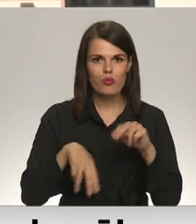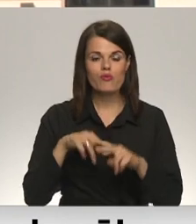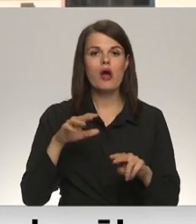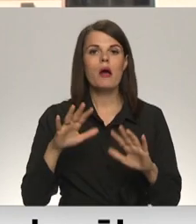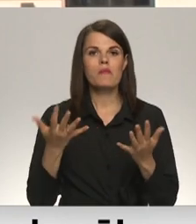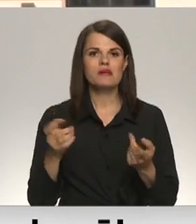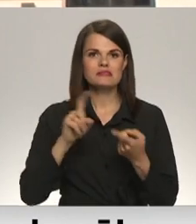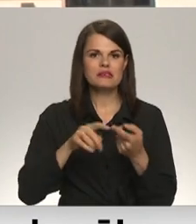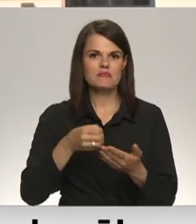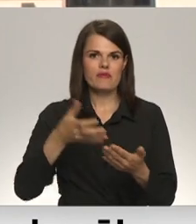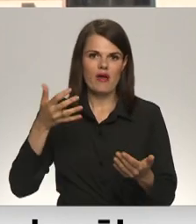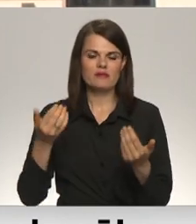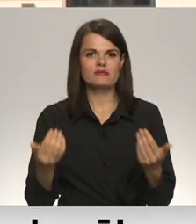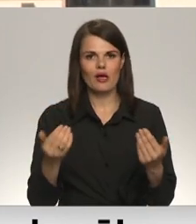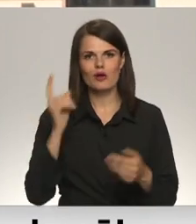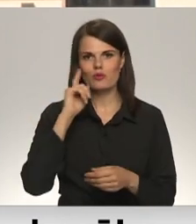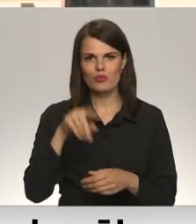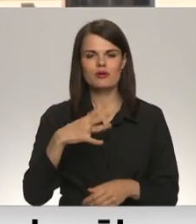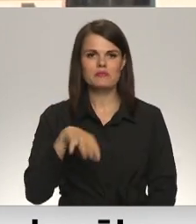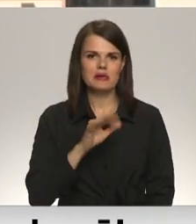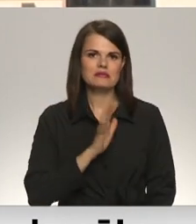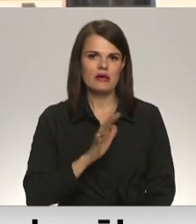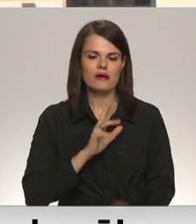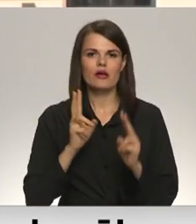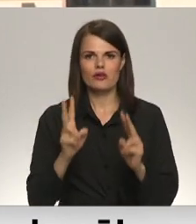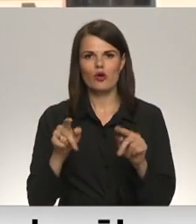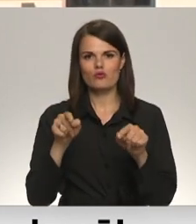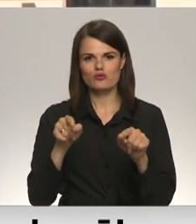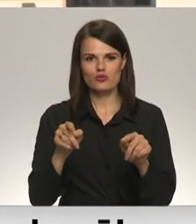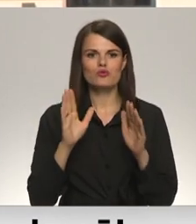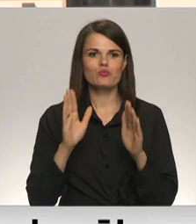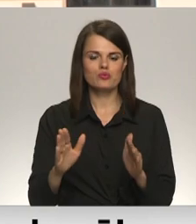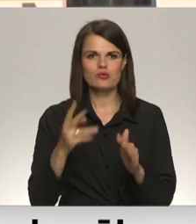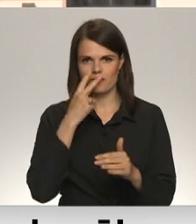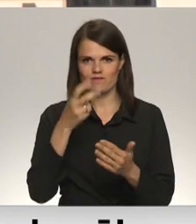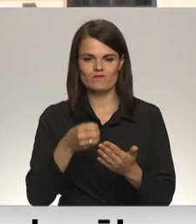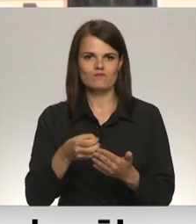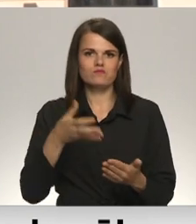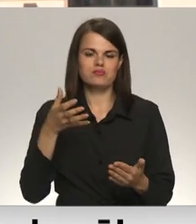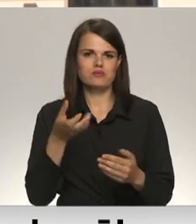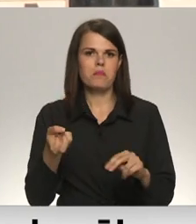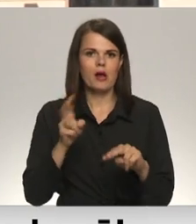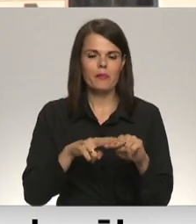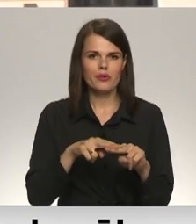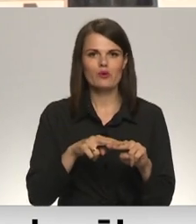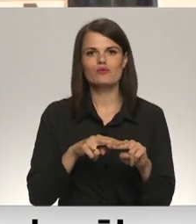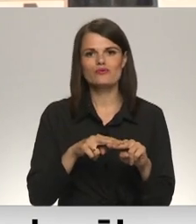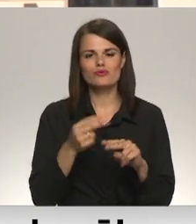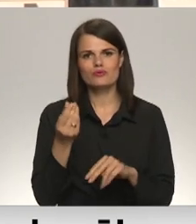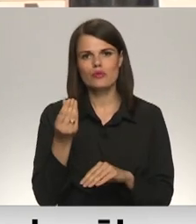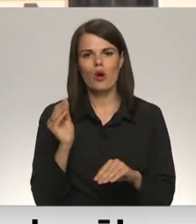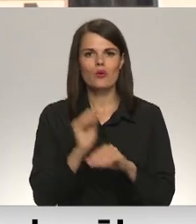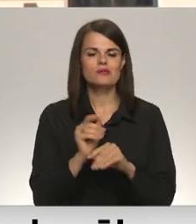uz sadārdzinājumiem, protams, mēs sagaidām arī, ka šajā objektā varētu parādīties kaut kāda papildus